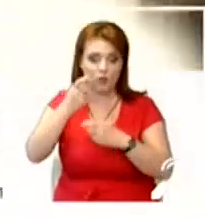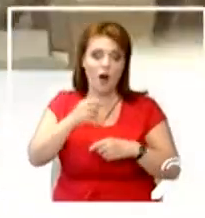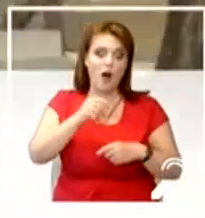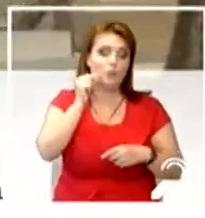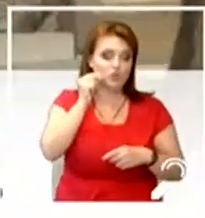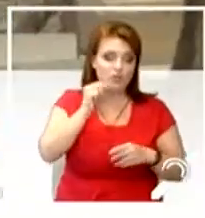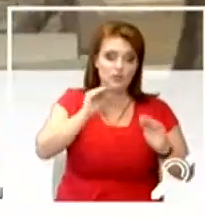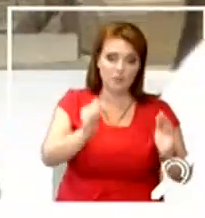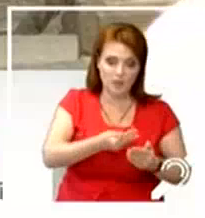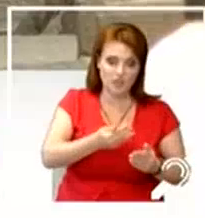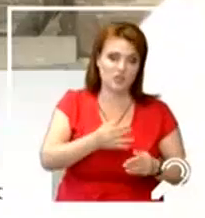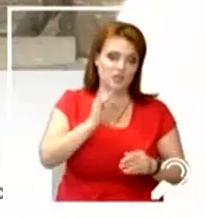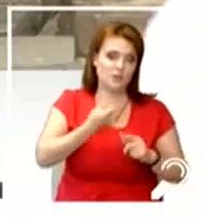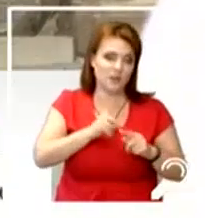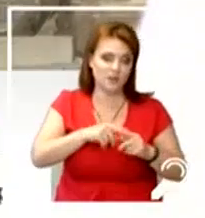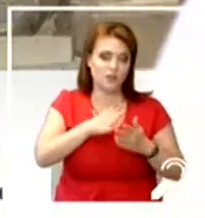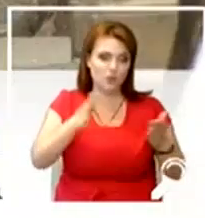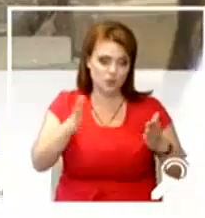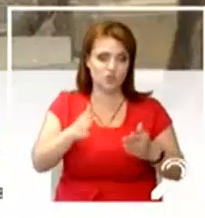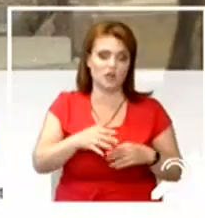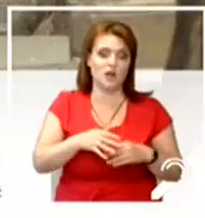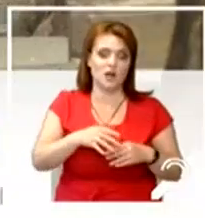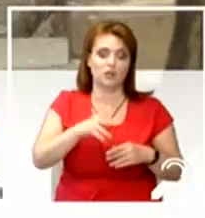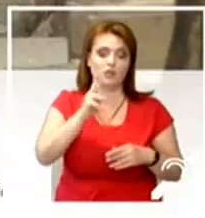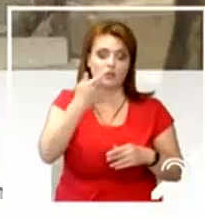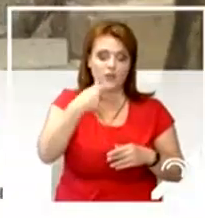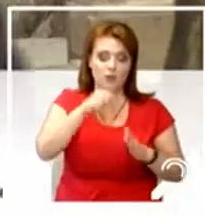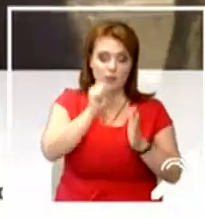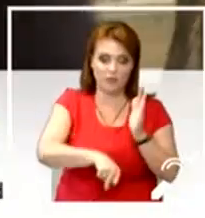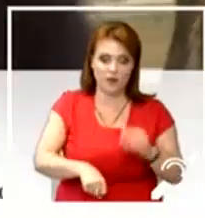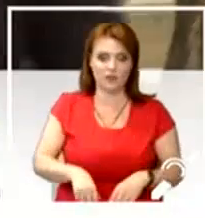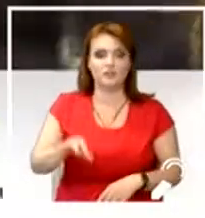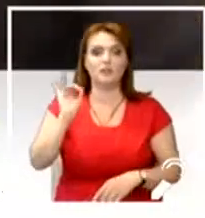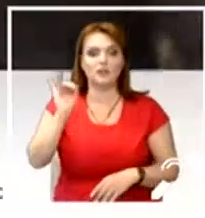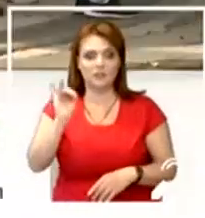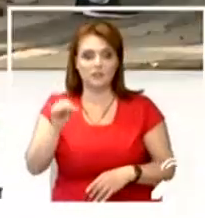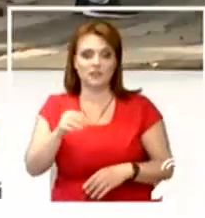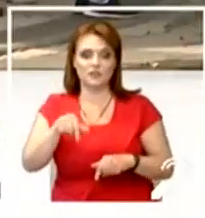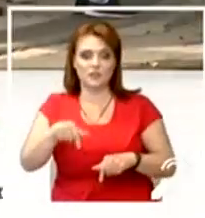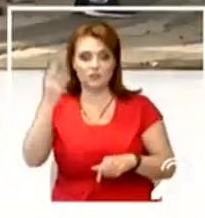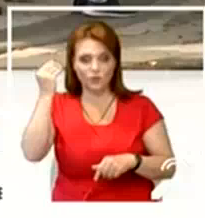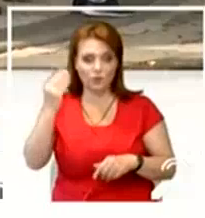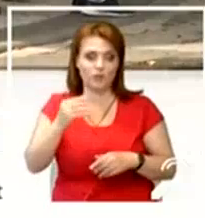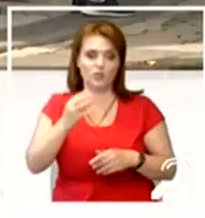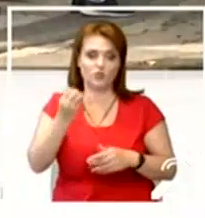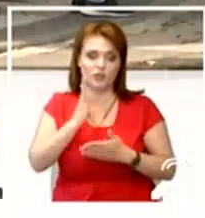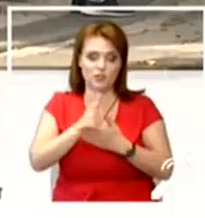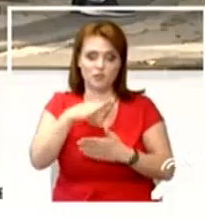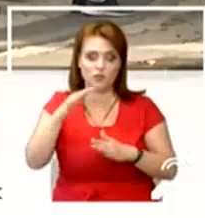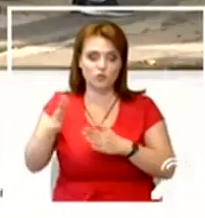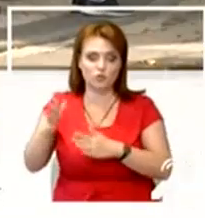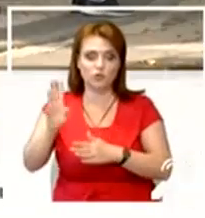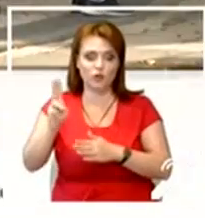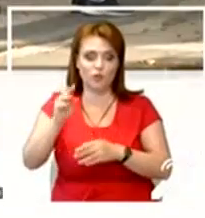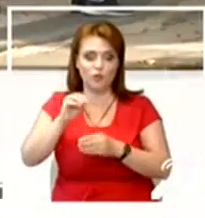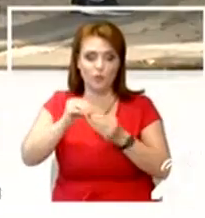20% dintre copiii și adolescenții din lume au o afecțiune mentală, suicidul fiind a doua cauză de deces în rândul tinerilor.